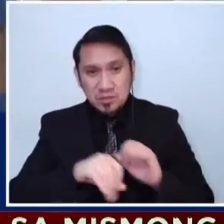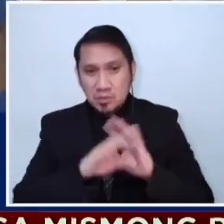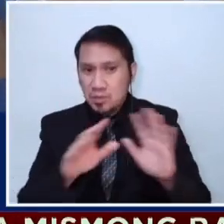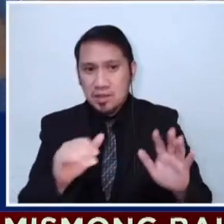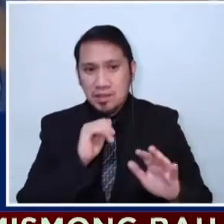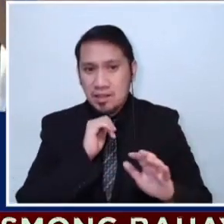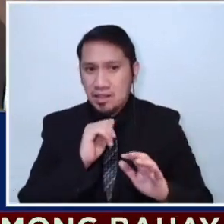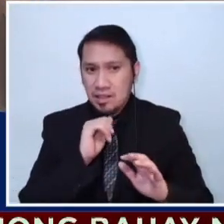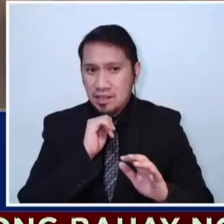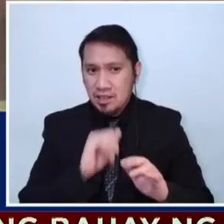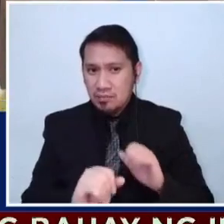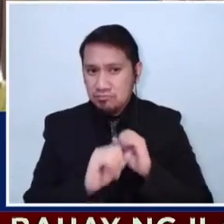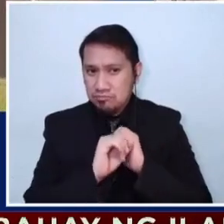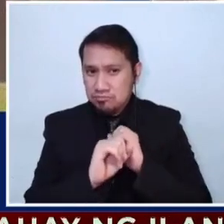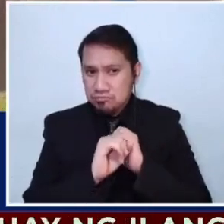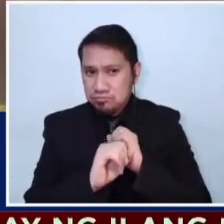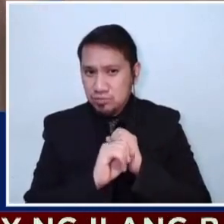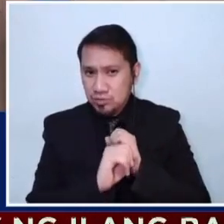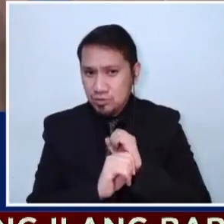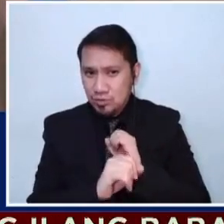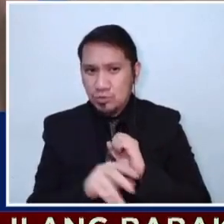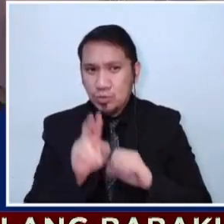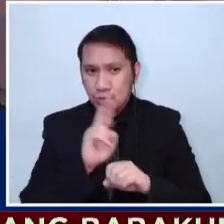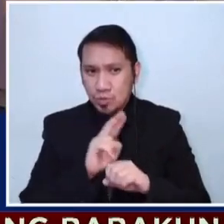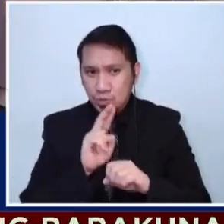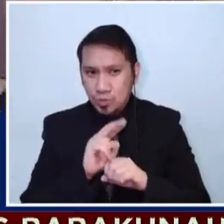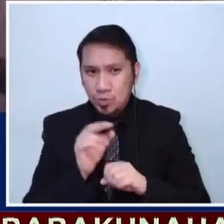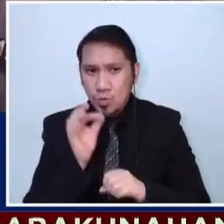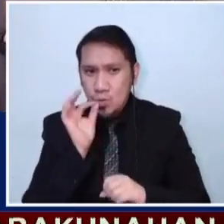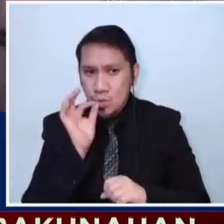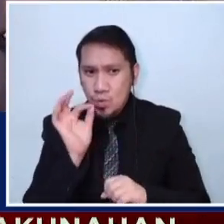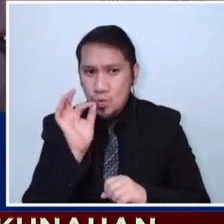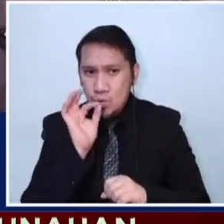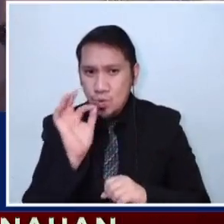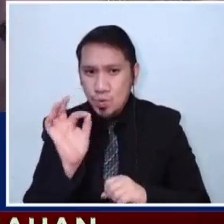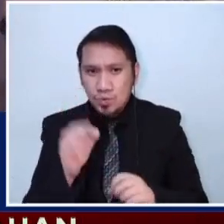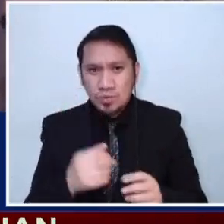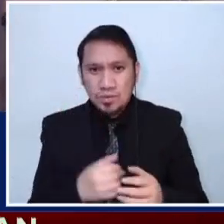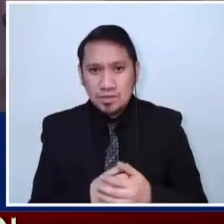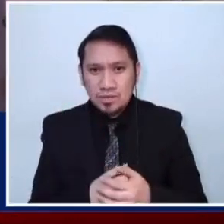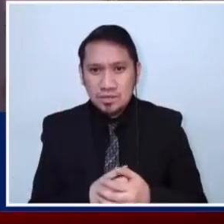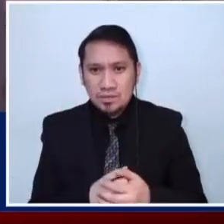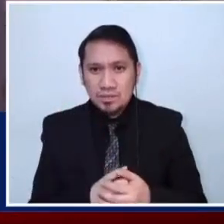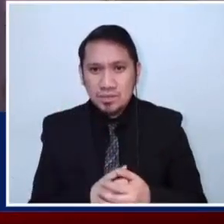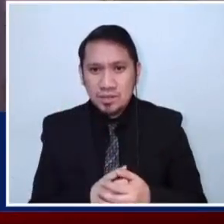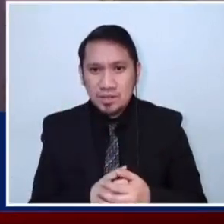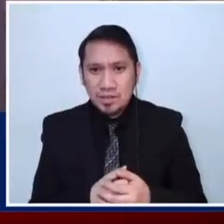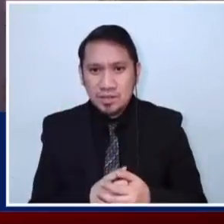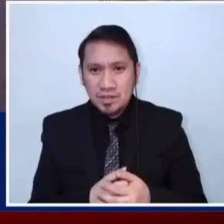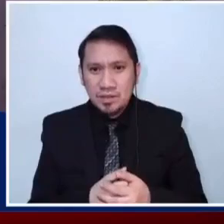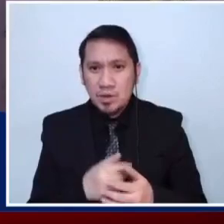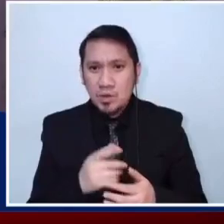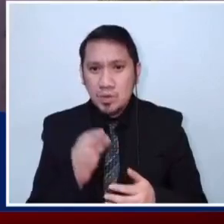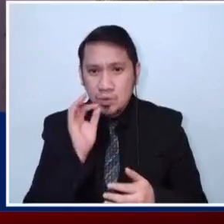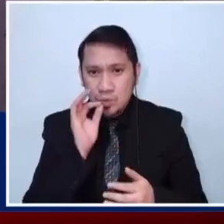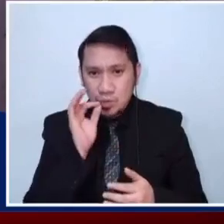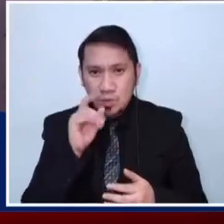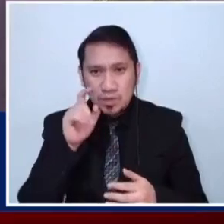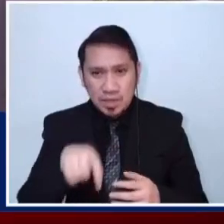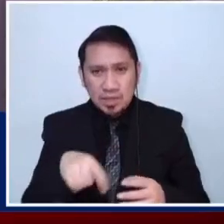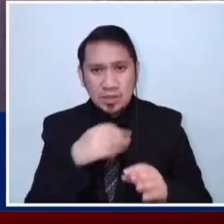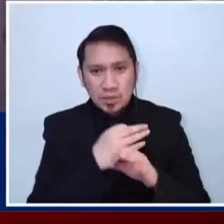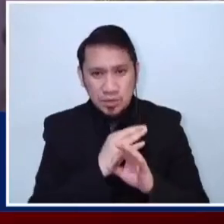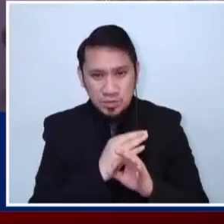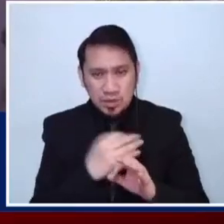i-endorso ang paggamit ng marijuana. No. It will be subject of use. We have to fix